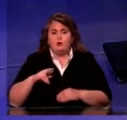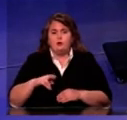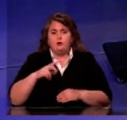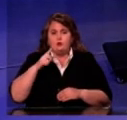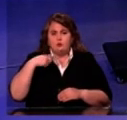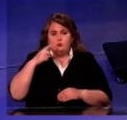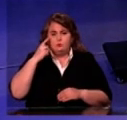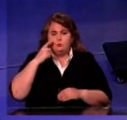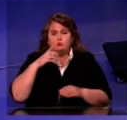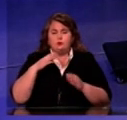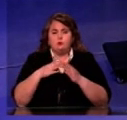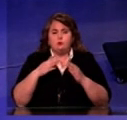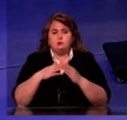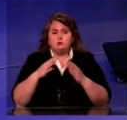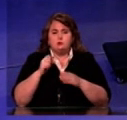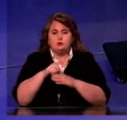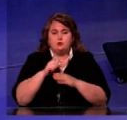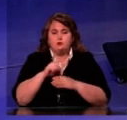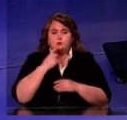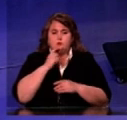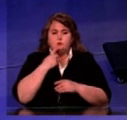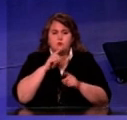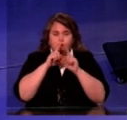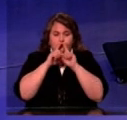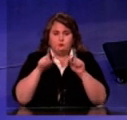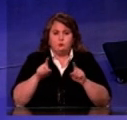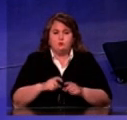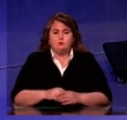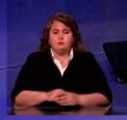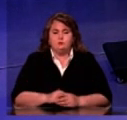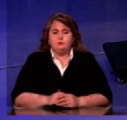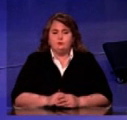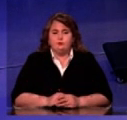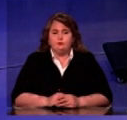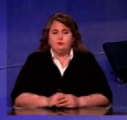Надеюсь, с выполнением домашнего задания у вас сложностей не возникнет.